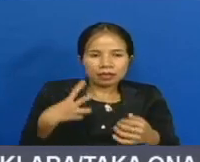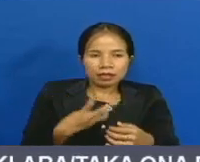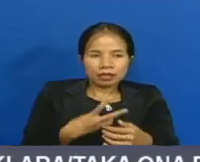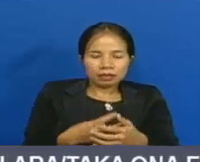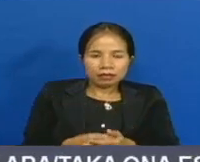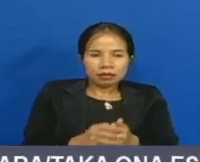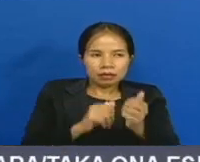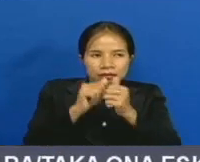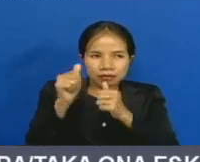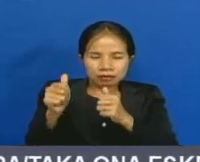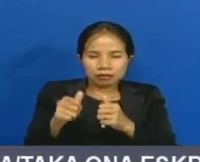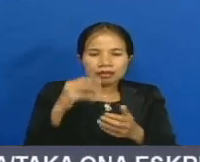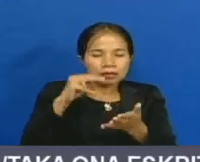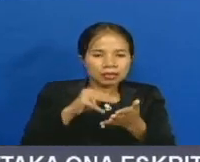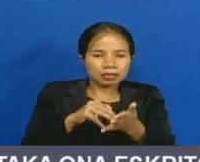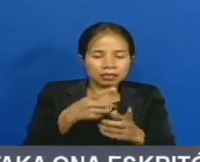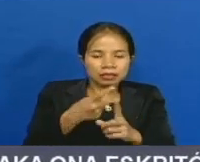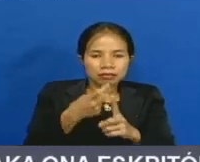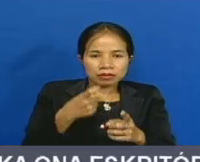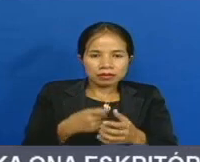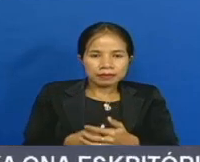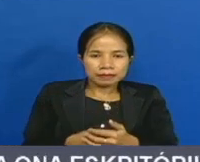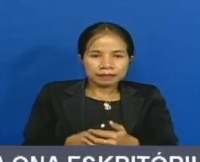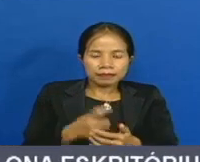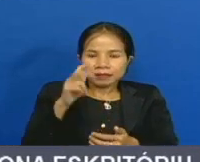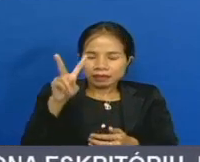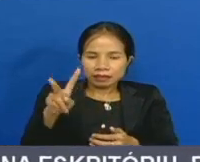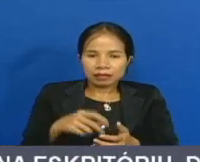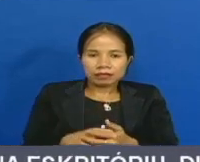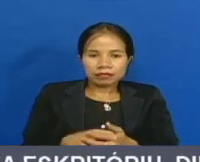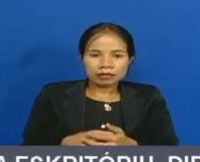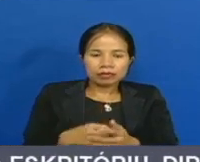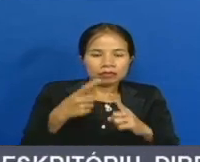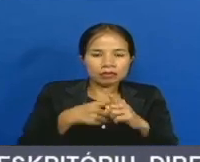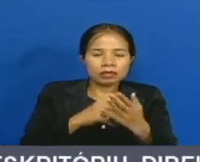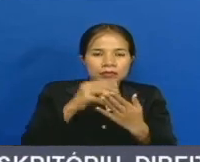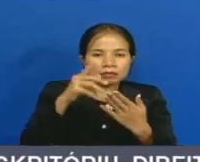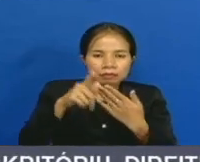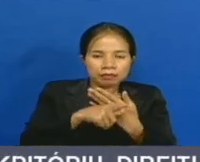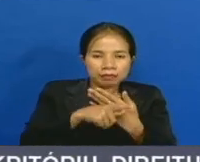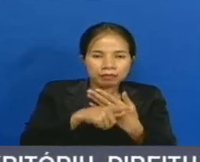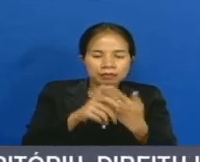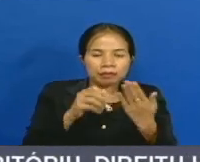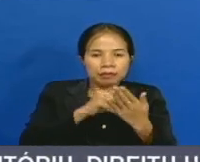tu ona ia mensaja dia sih ya tipi kata ia Maret atau April ni itu pelajaran ona.